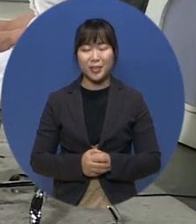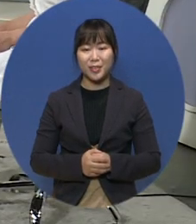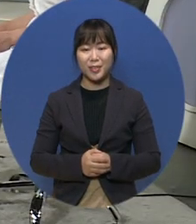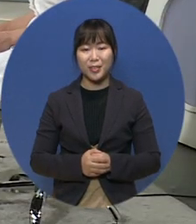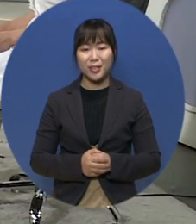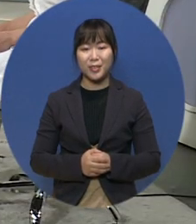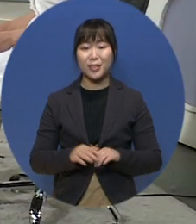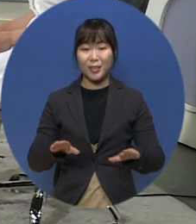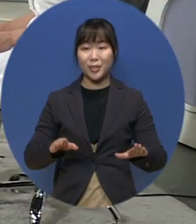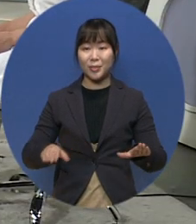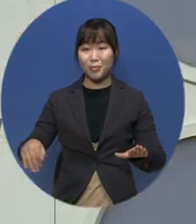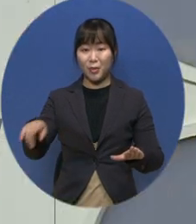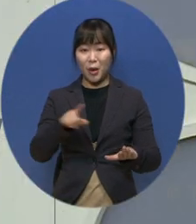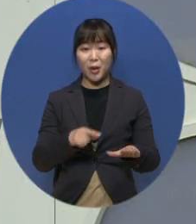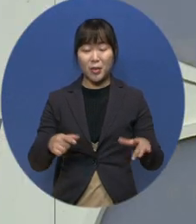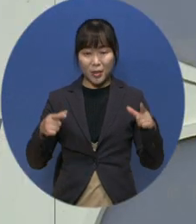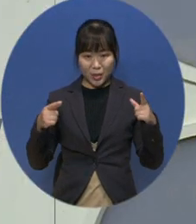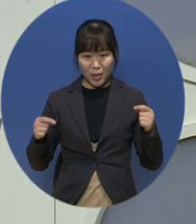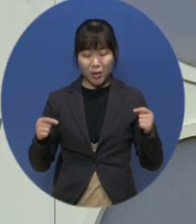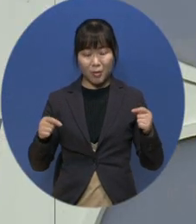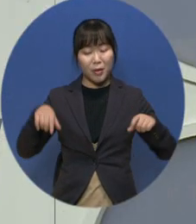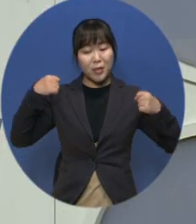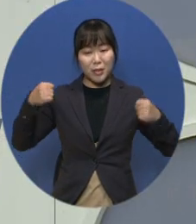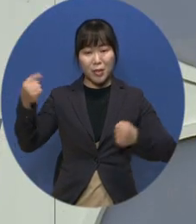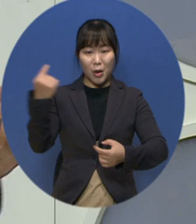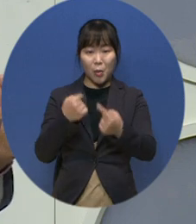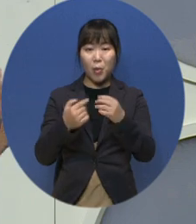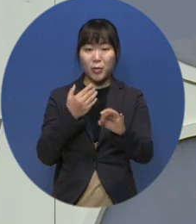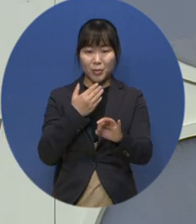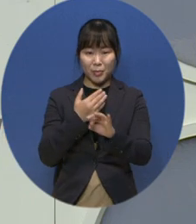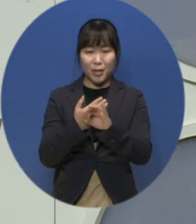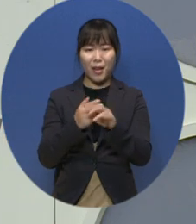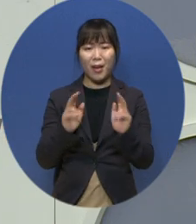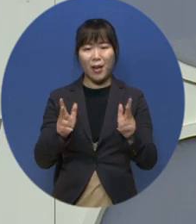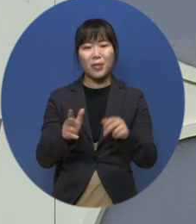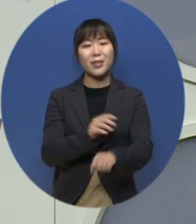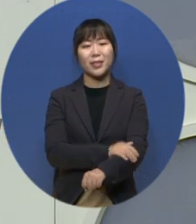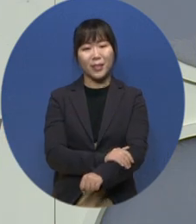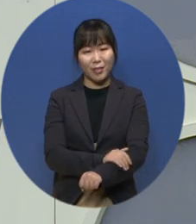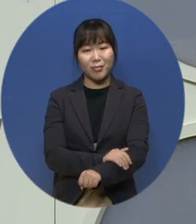이 스튜디오처럼 예. 극장에 들어오시면 에어컨 잘